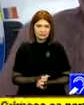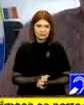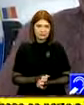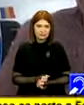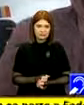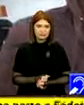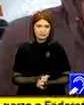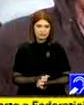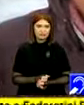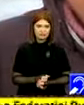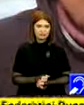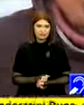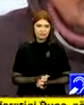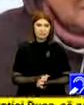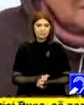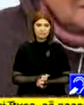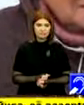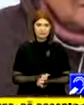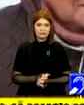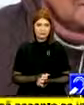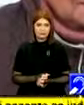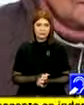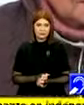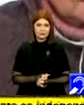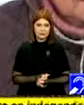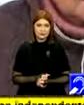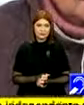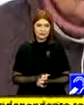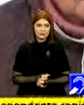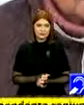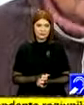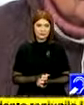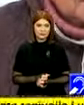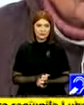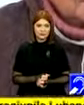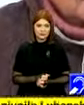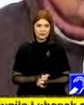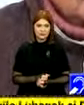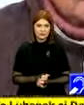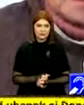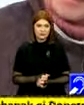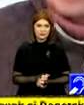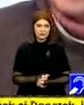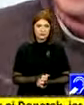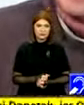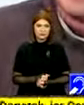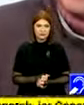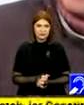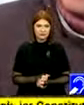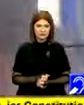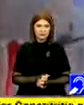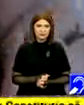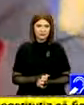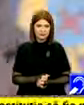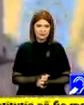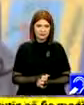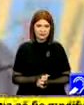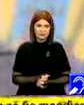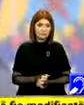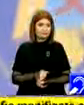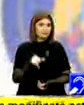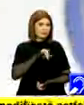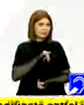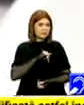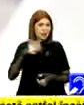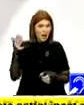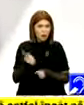to Austria. I don't know how many kilometers, maybe 800 till now, maybe more. Chiar dacă au